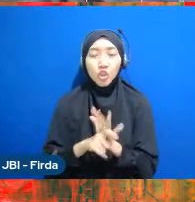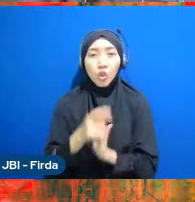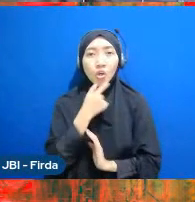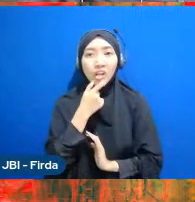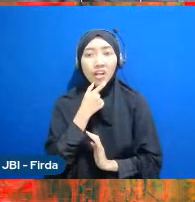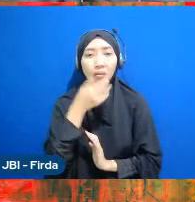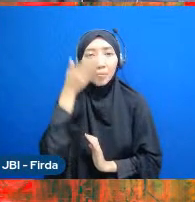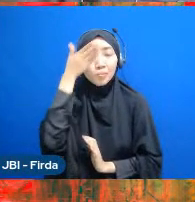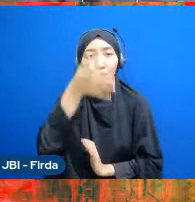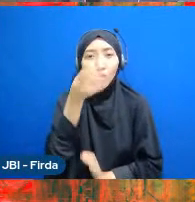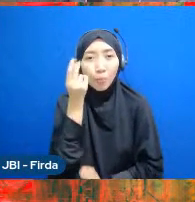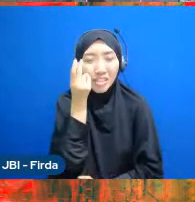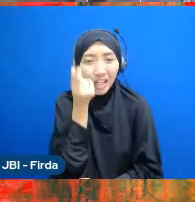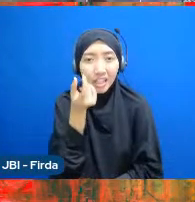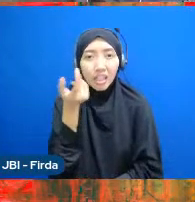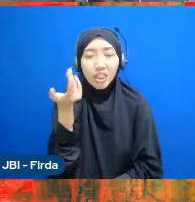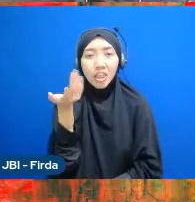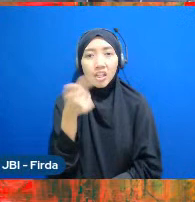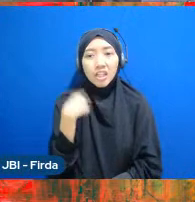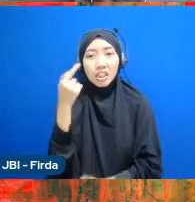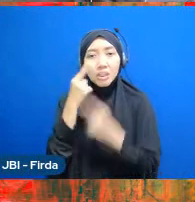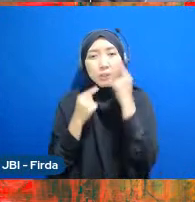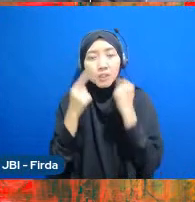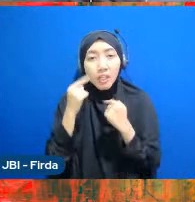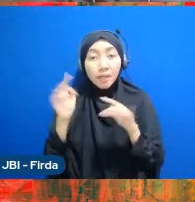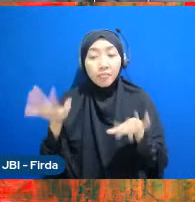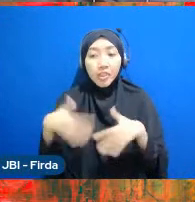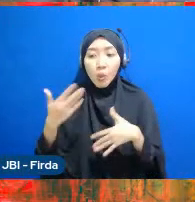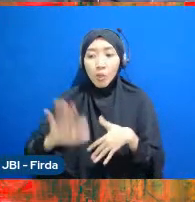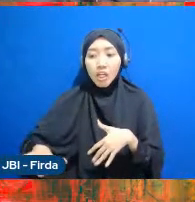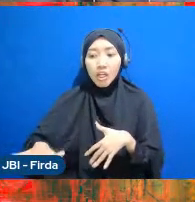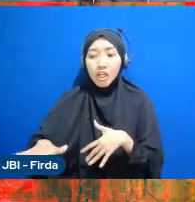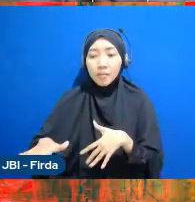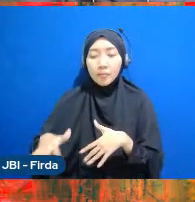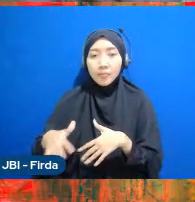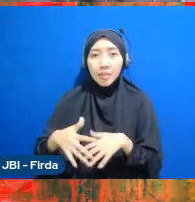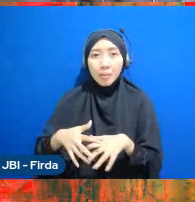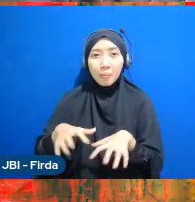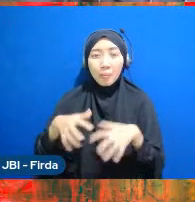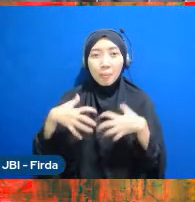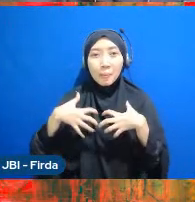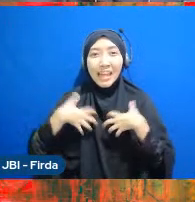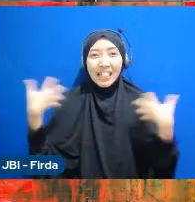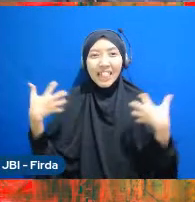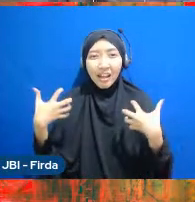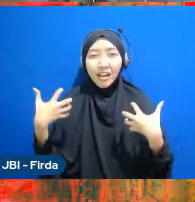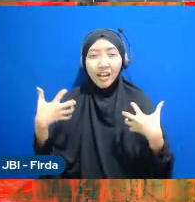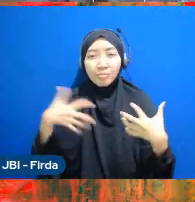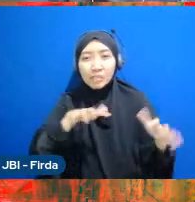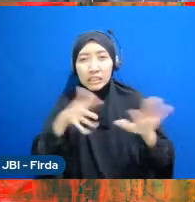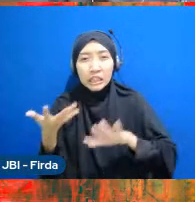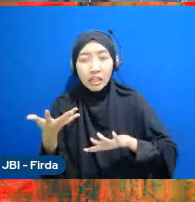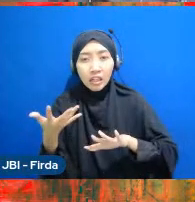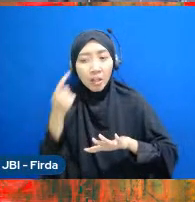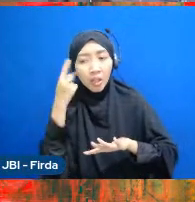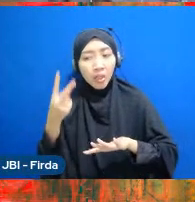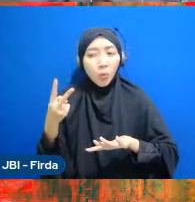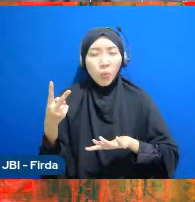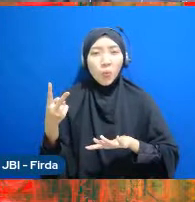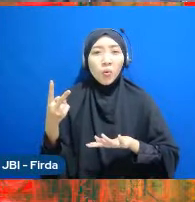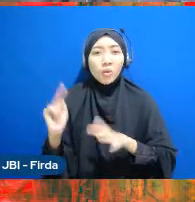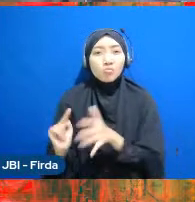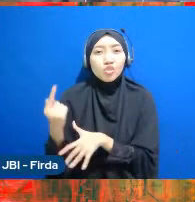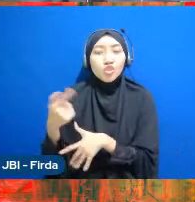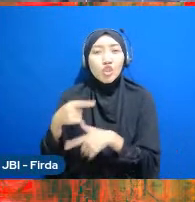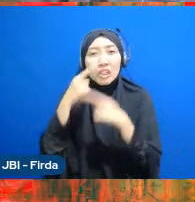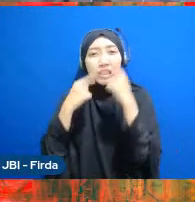kita sedih. Kemudian ketika anak-anak itu punya binatang peliharaan, kemudian binatangnya mati, gitu ya. Itu juga bisa menimbulkan